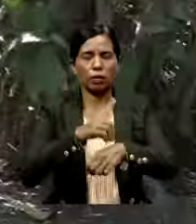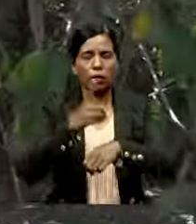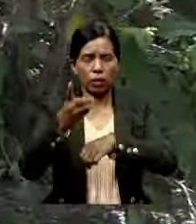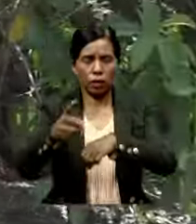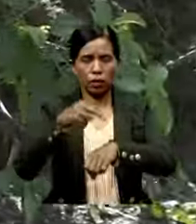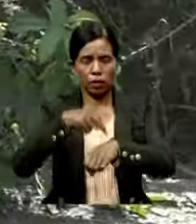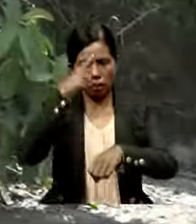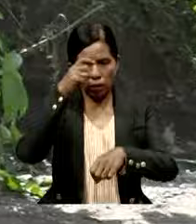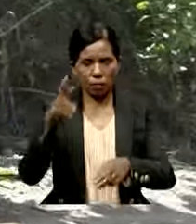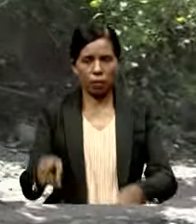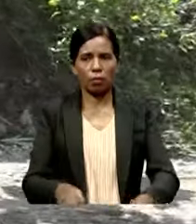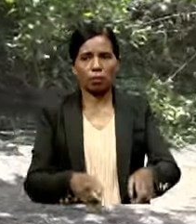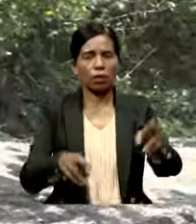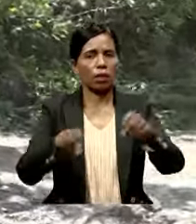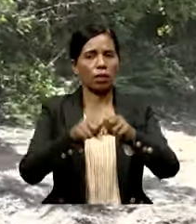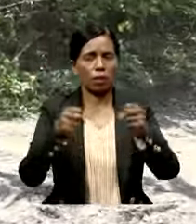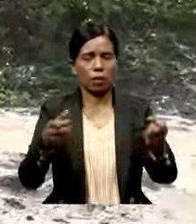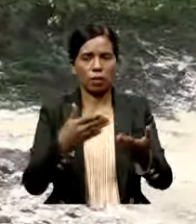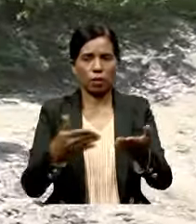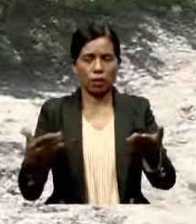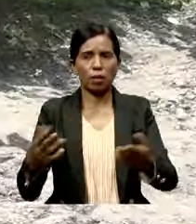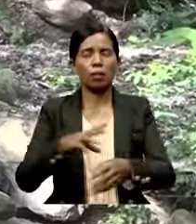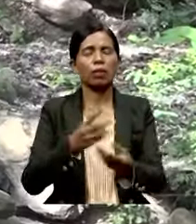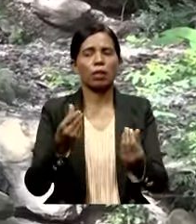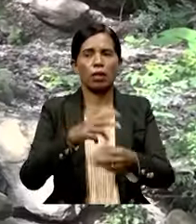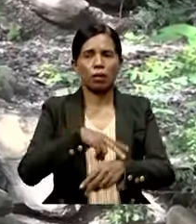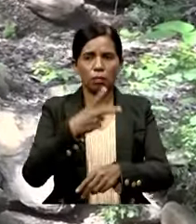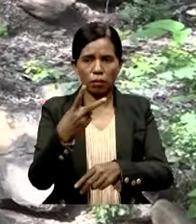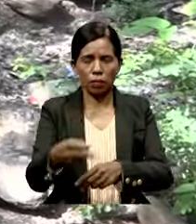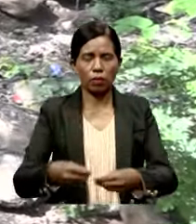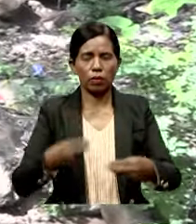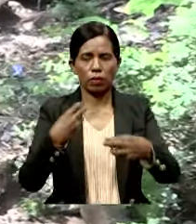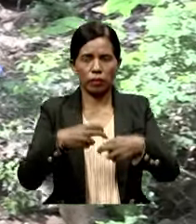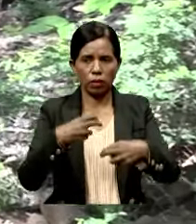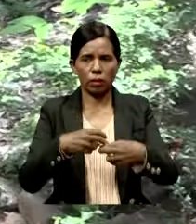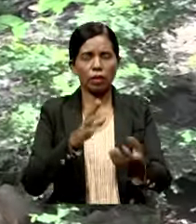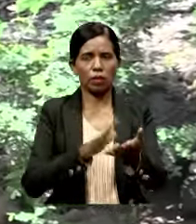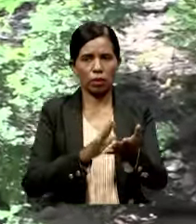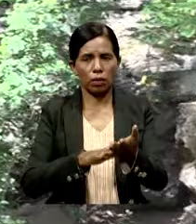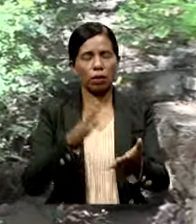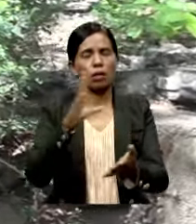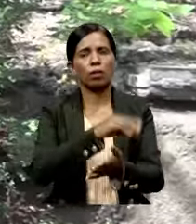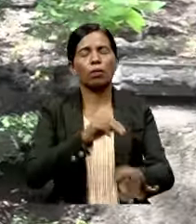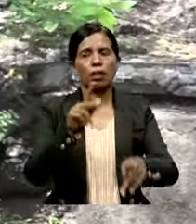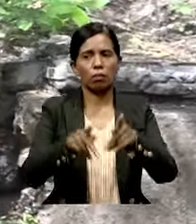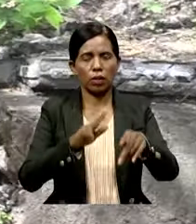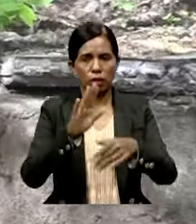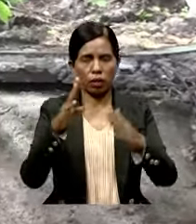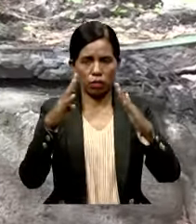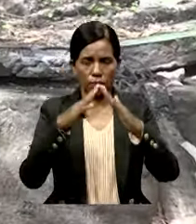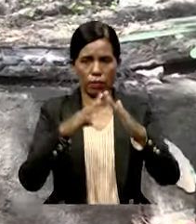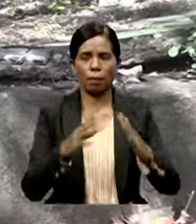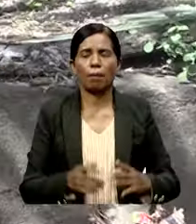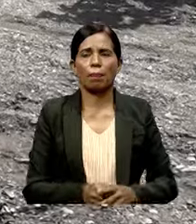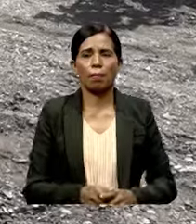natural tambah mota tung estraga barazeng no Raimono ho di famia sebe sekolah refere no komunidade ni uma. Tambah